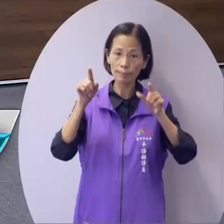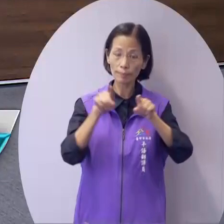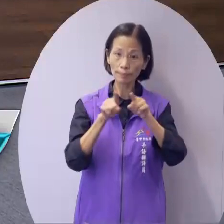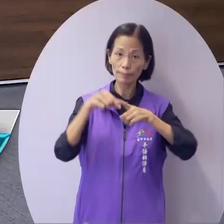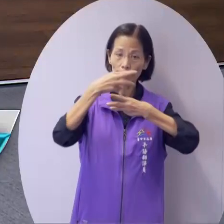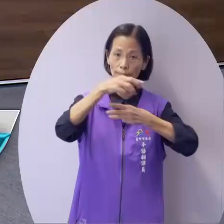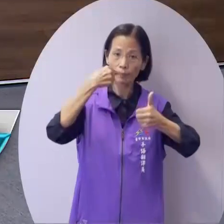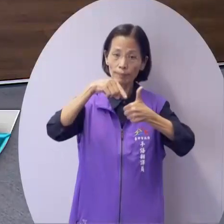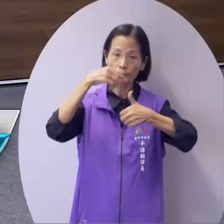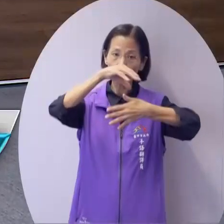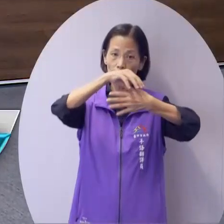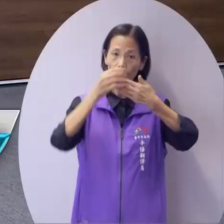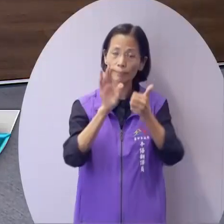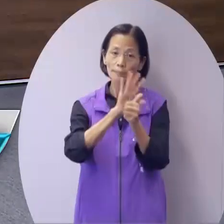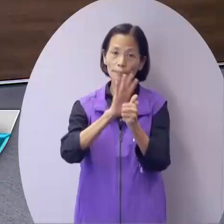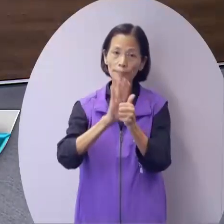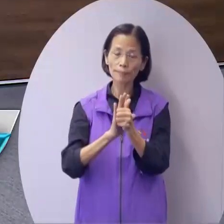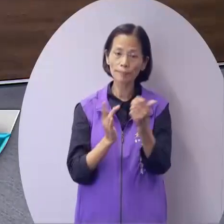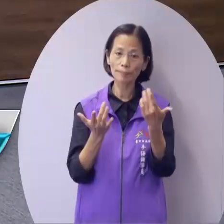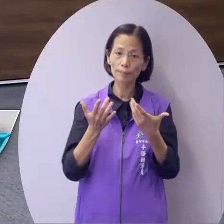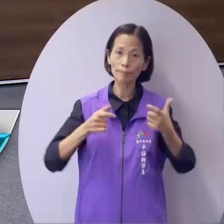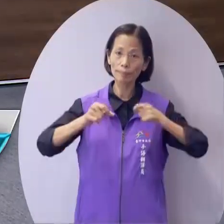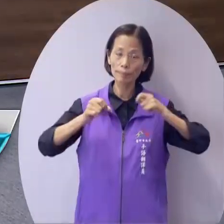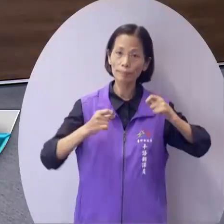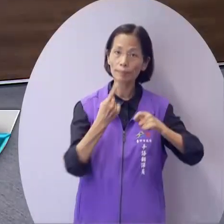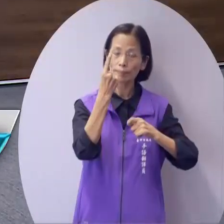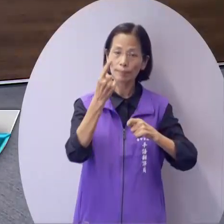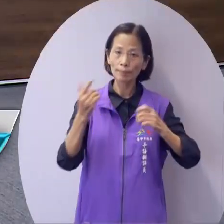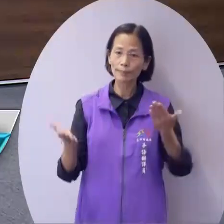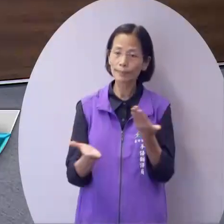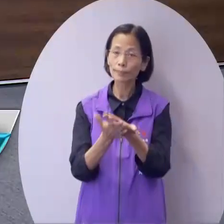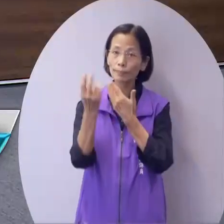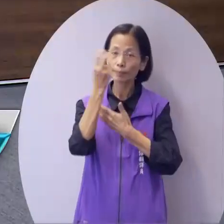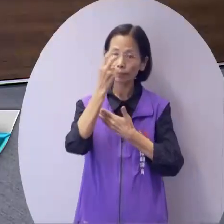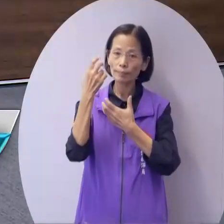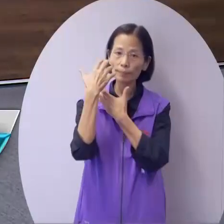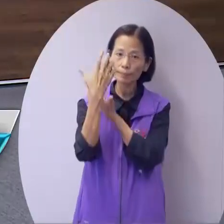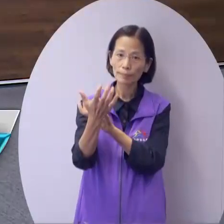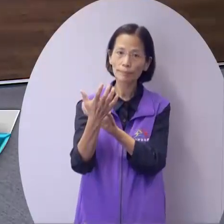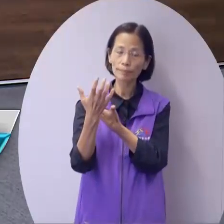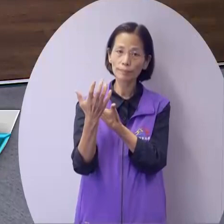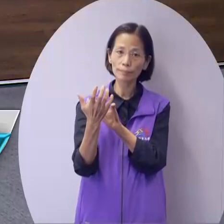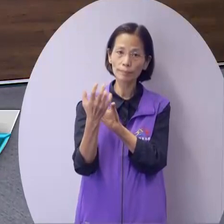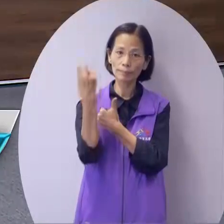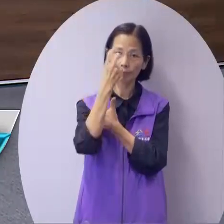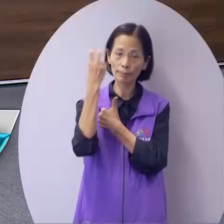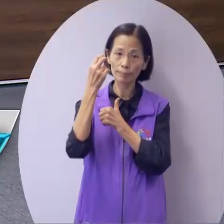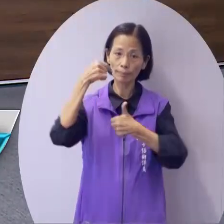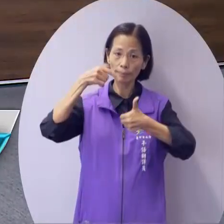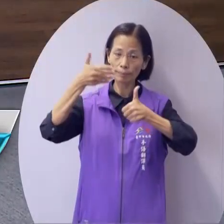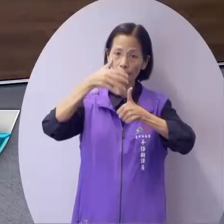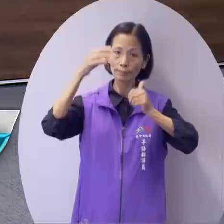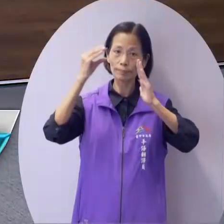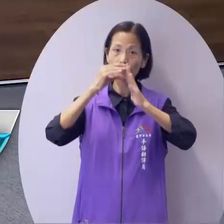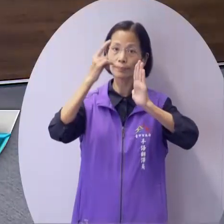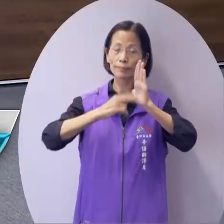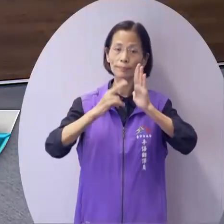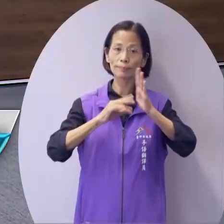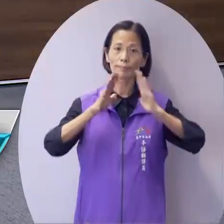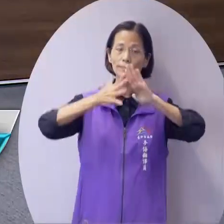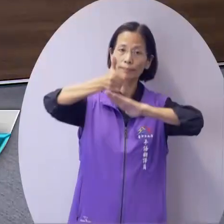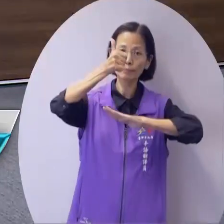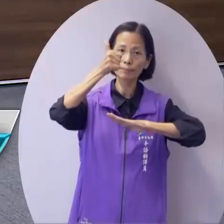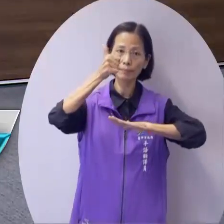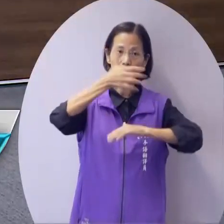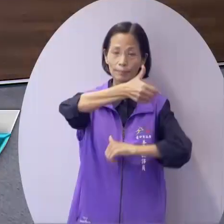教学原则及辅导办法草案一份，敬请审议，请教育局说明。 市长、各